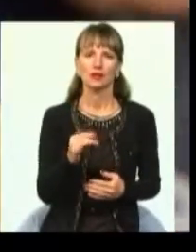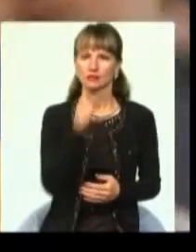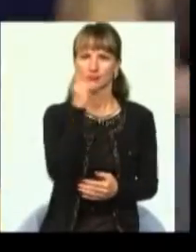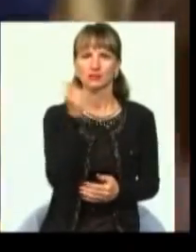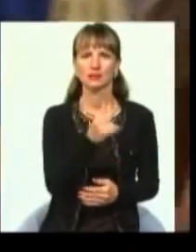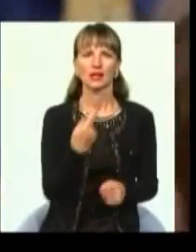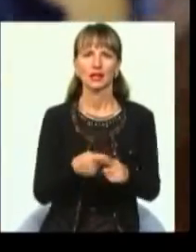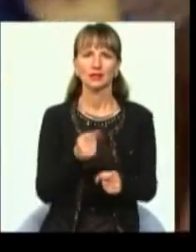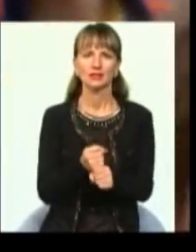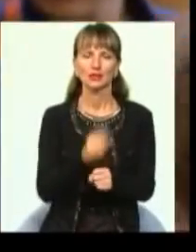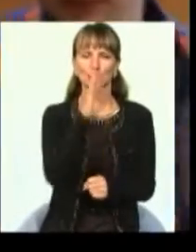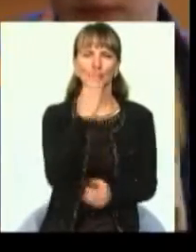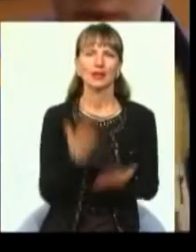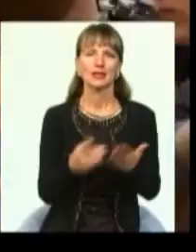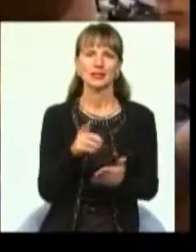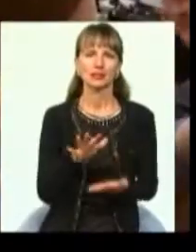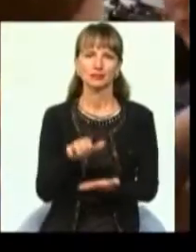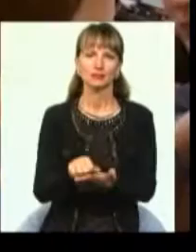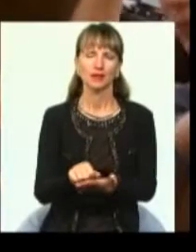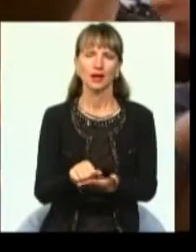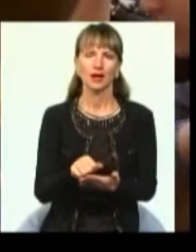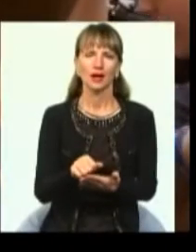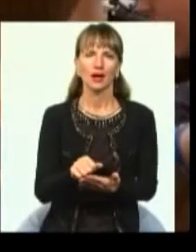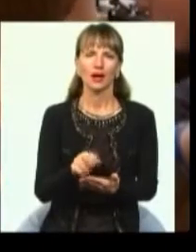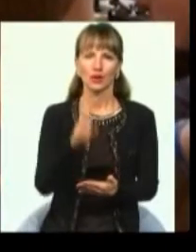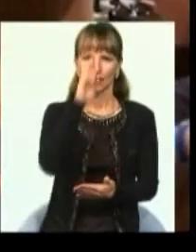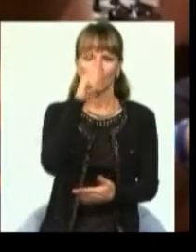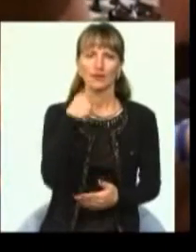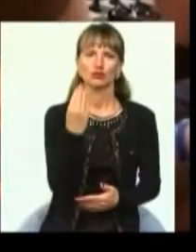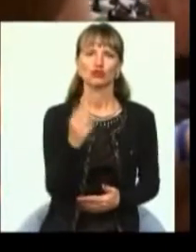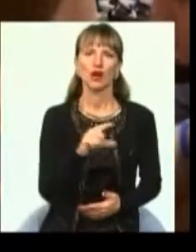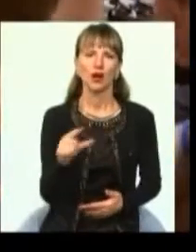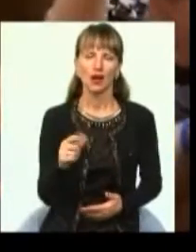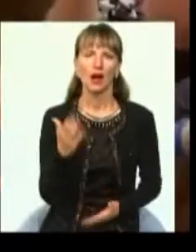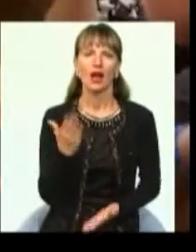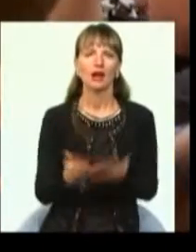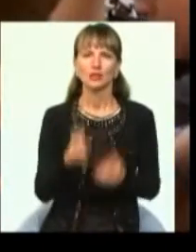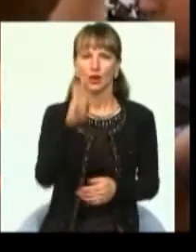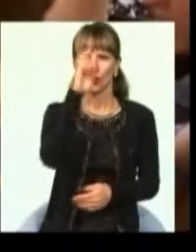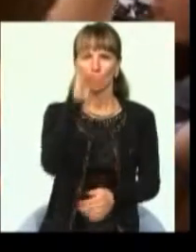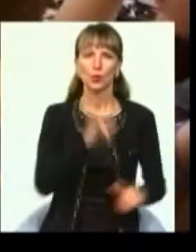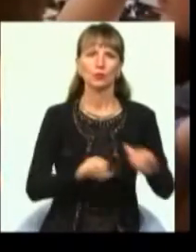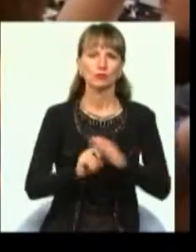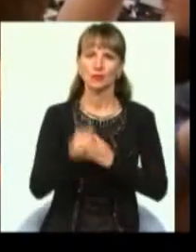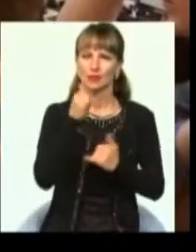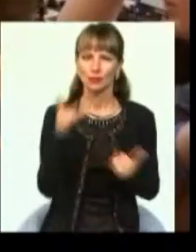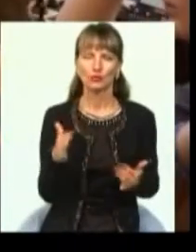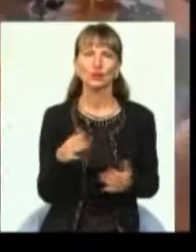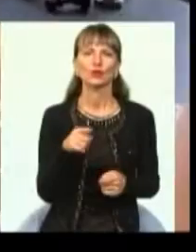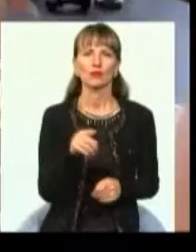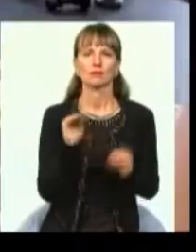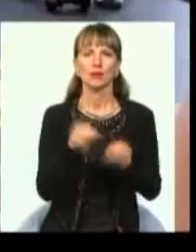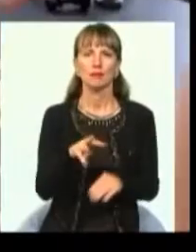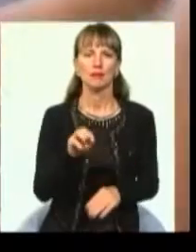суперника. Якщо ви атакуєте короля, то виголошуйте слово «шах». А якщо вже королю нікуди тікати, то це означає, що ви йому поставили